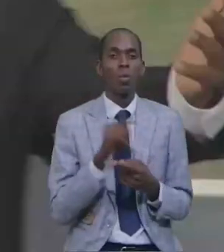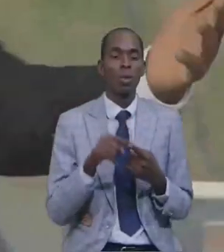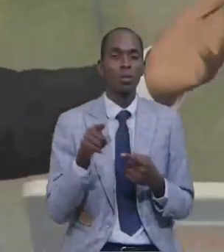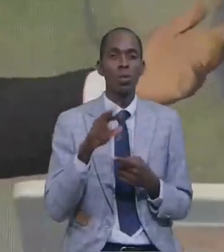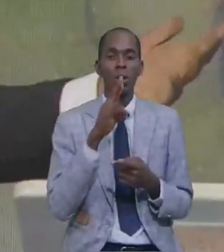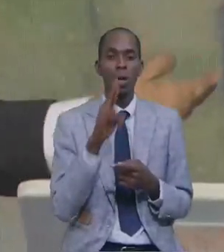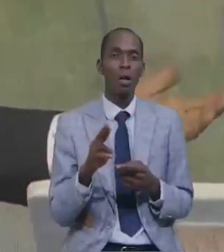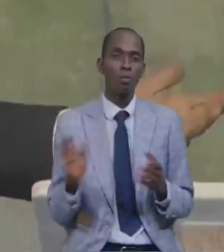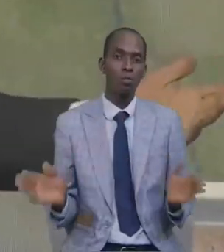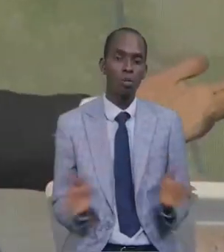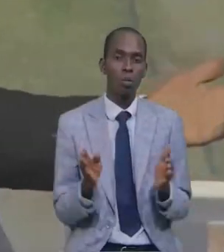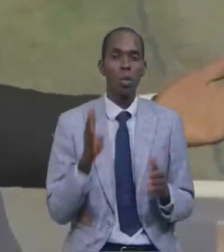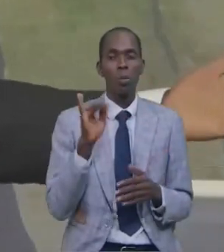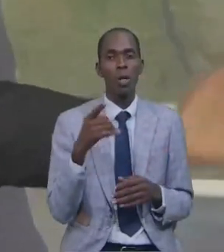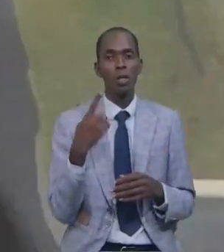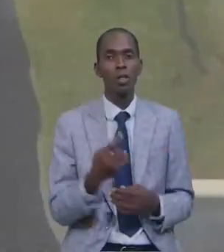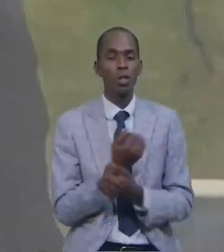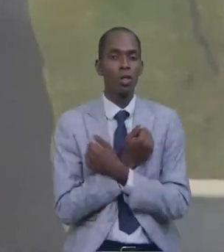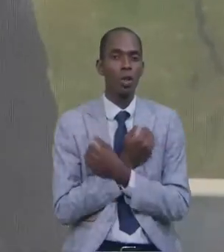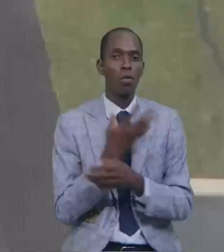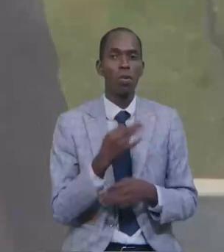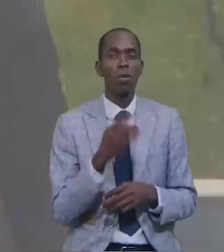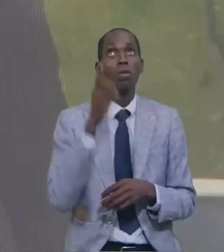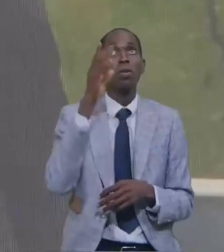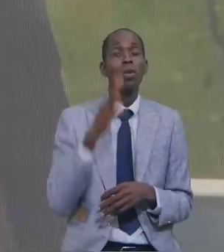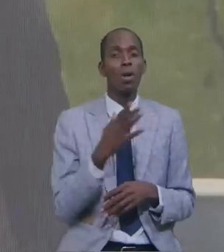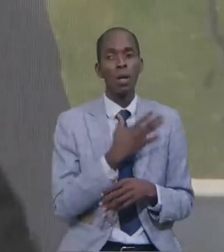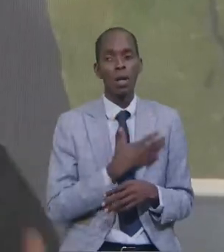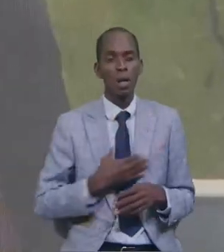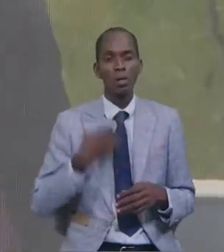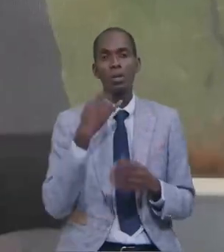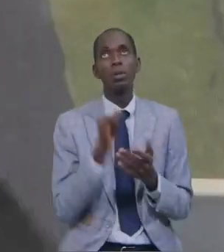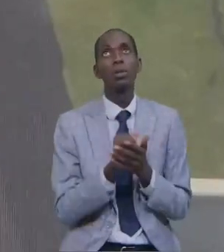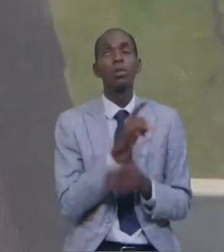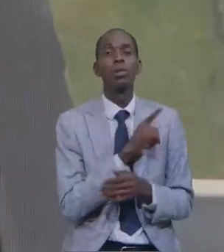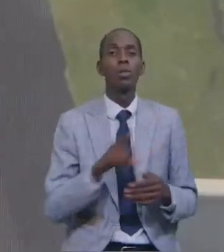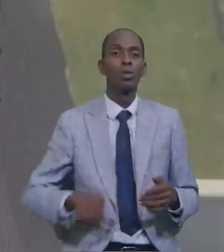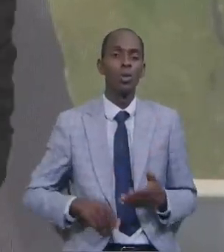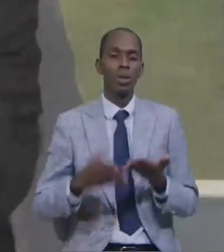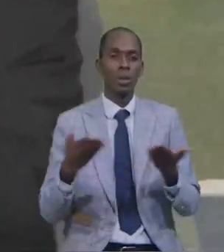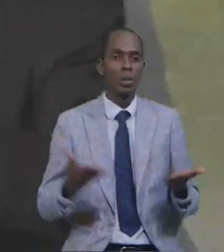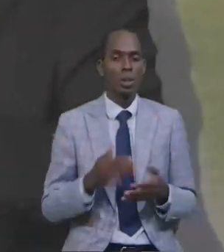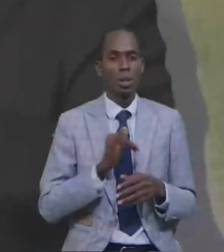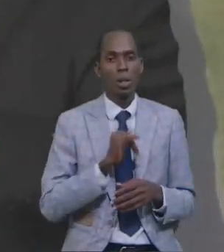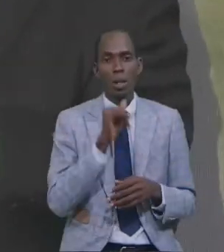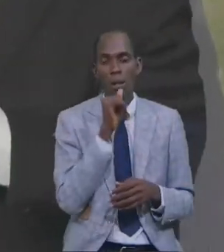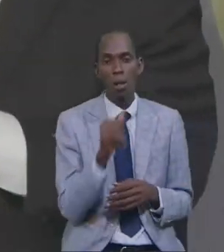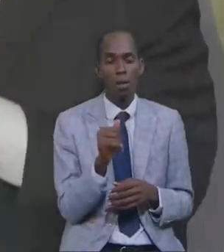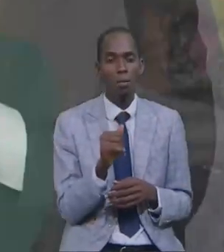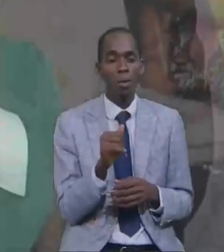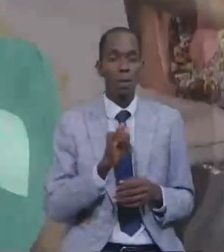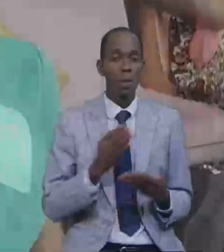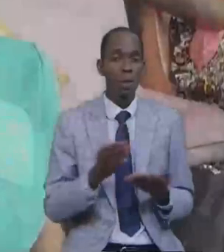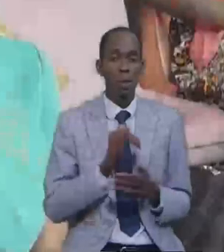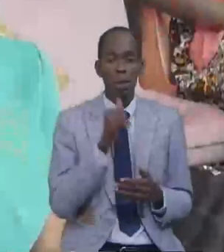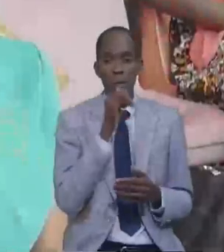te dit, Seigneur, me voici pour ce que tu as fait pour moi. Je suis sauvé, je suis sanctifié. Tout ce que je